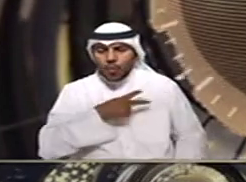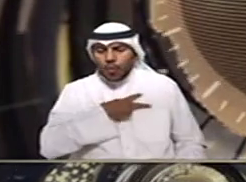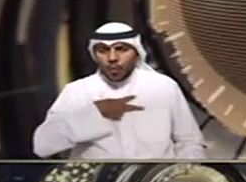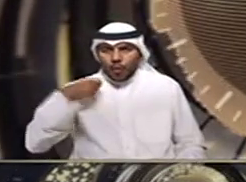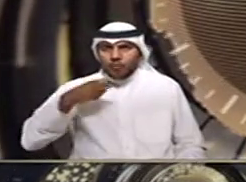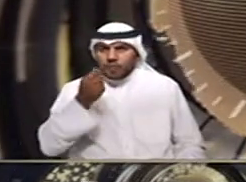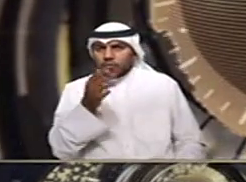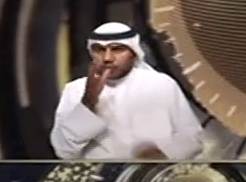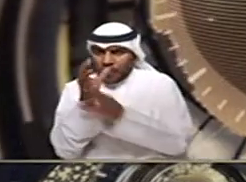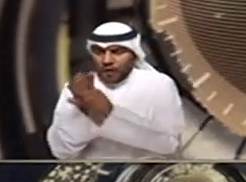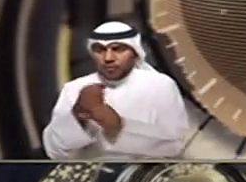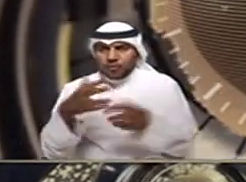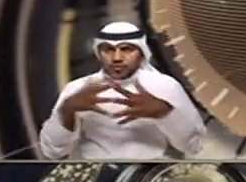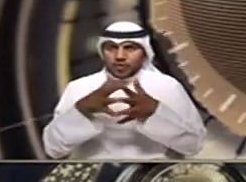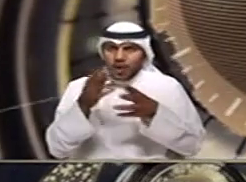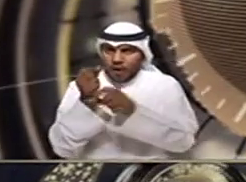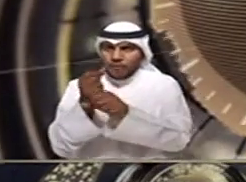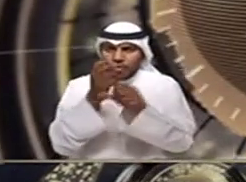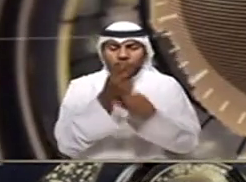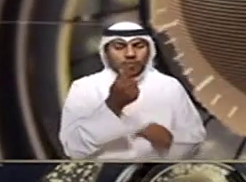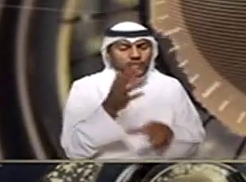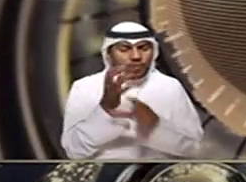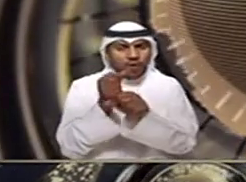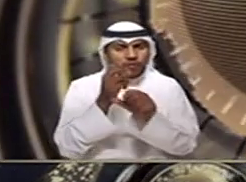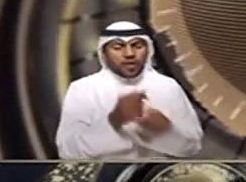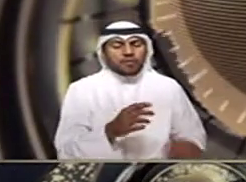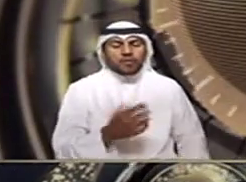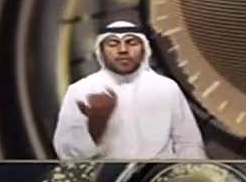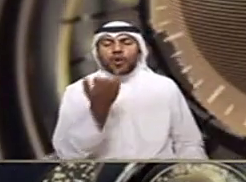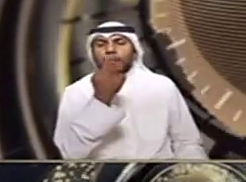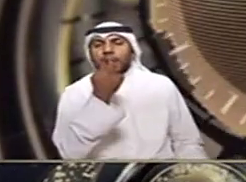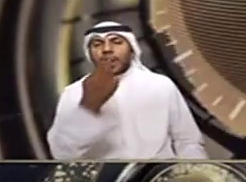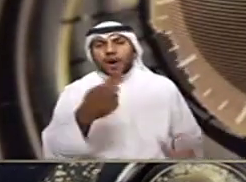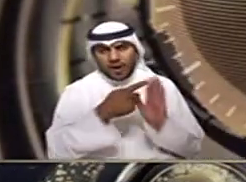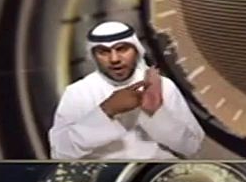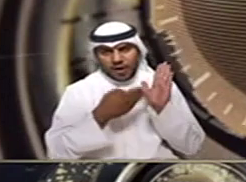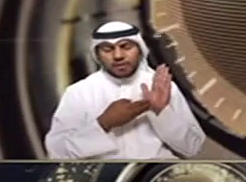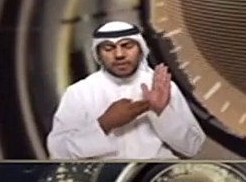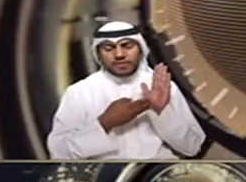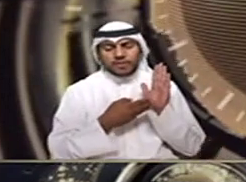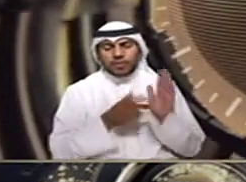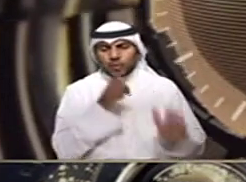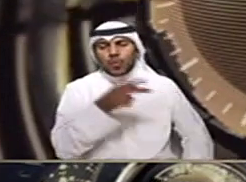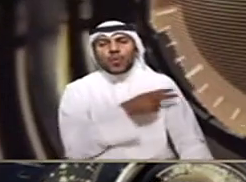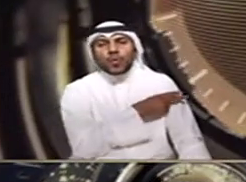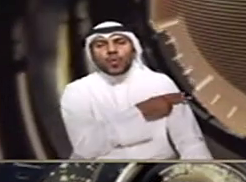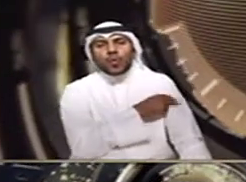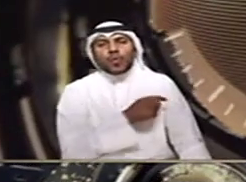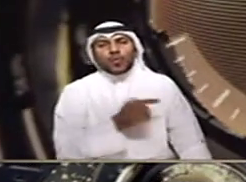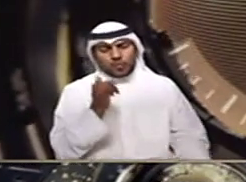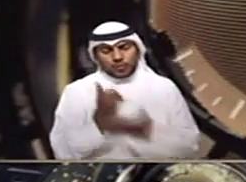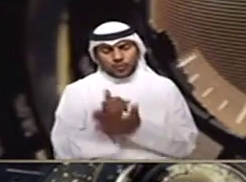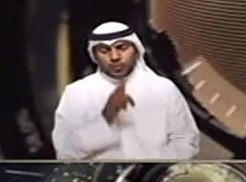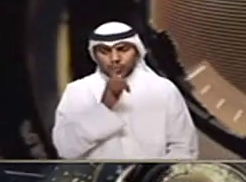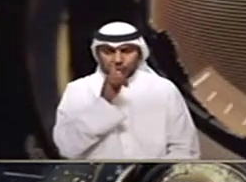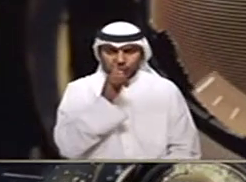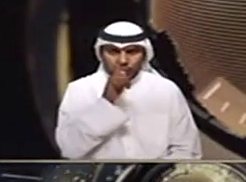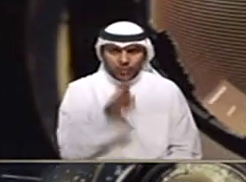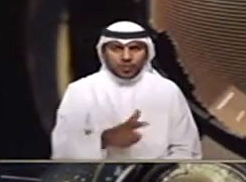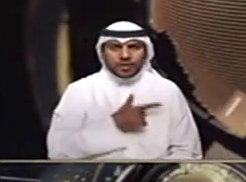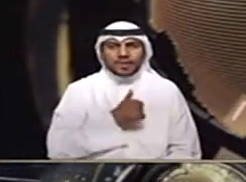رقم 691 لسنة 2019. وقال عضو مجلس الأمناء في الهيئة لؤي